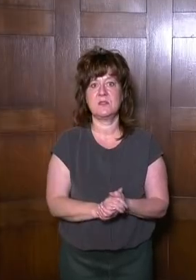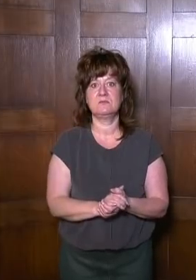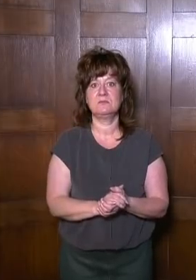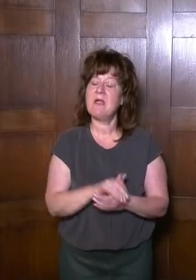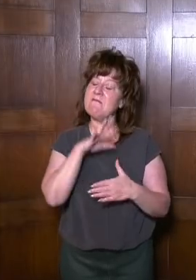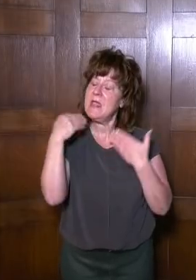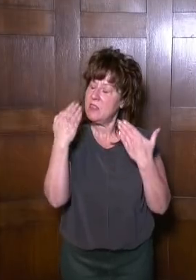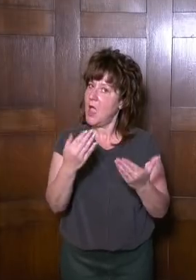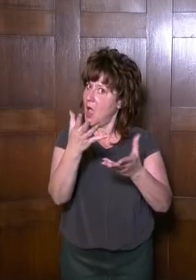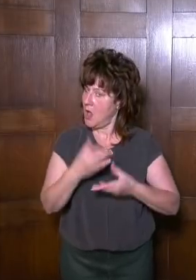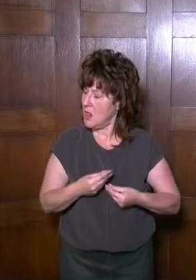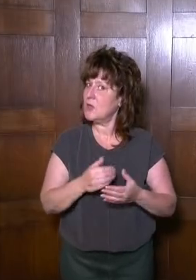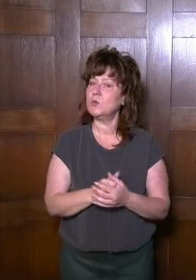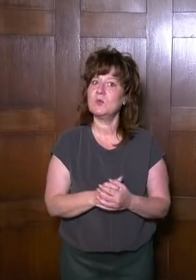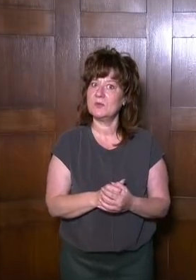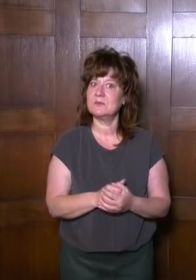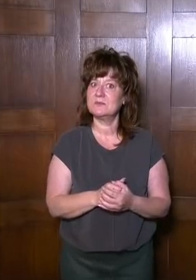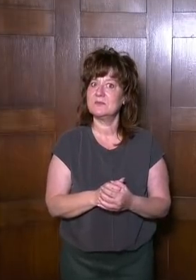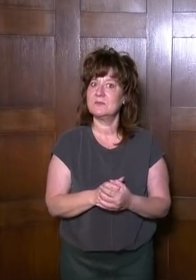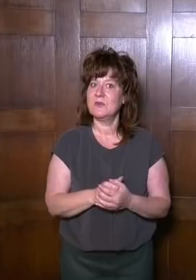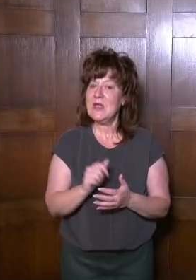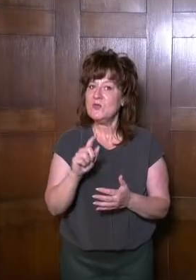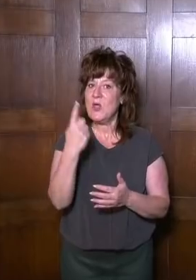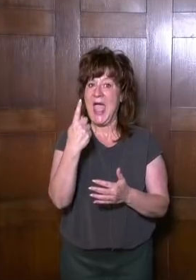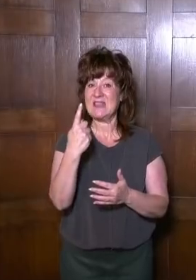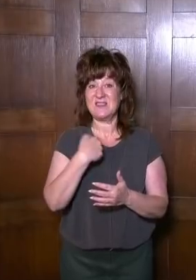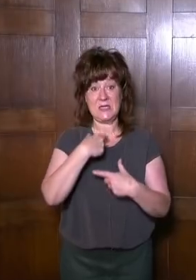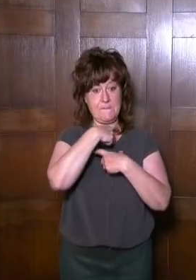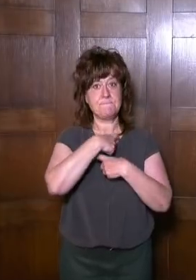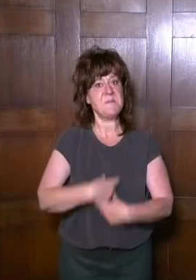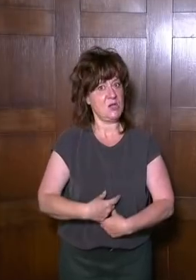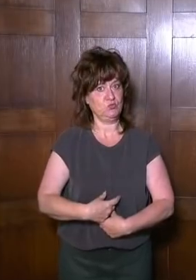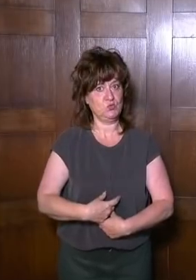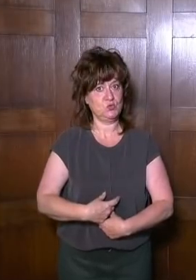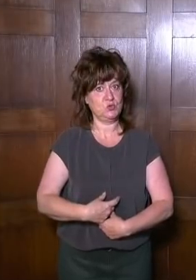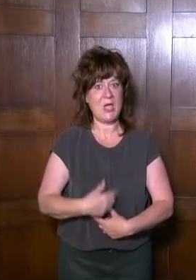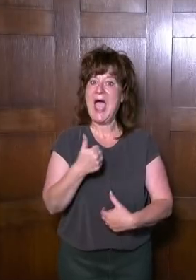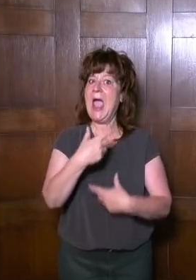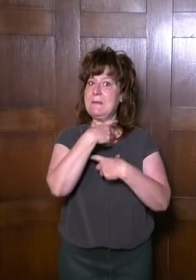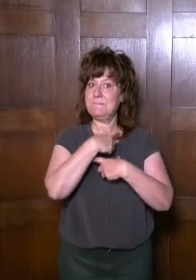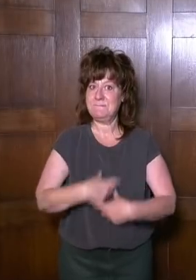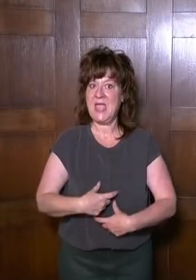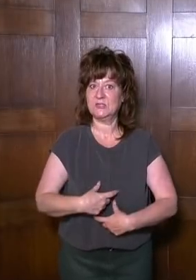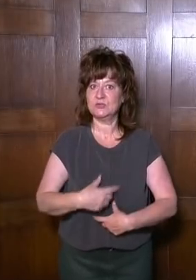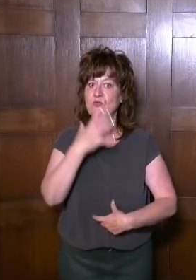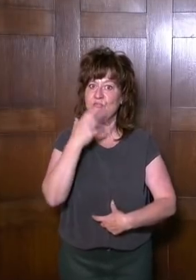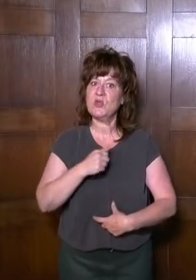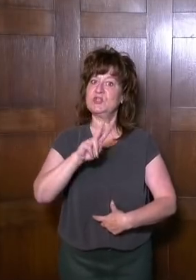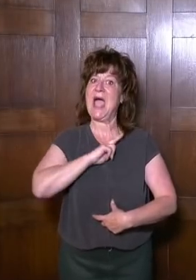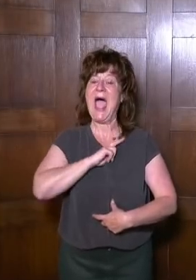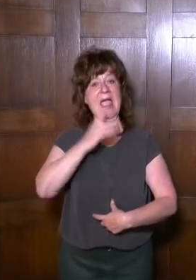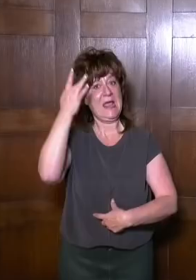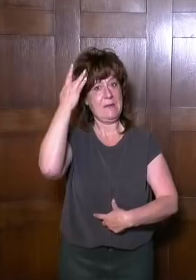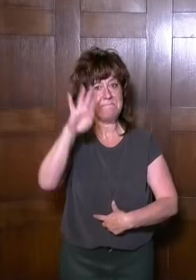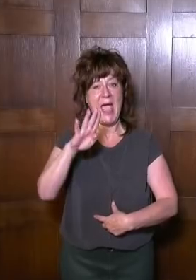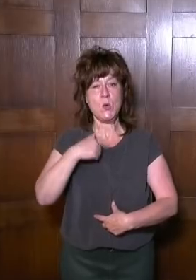Vielen Dank für die Einladung. In erster Linie bin ich Mensch und ein Mensch, der sich gerne seine eigenen Meinungen macht und den Dingen auf den